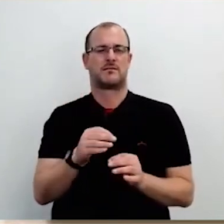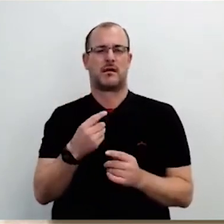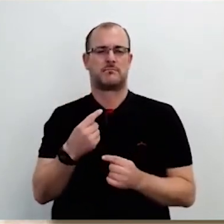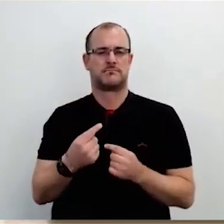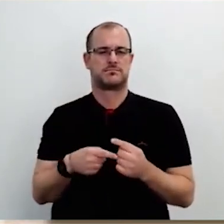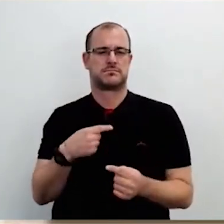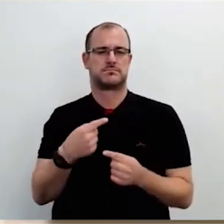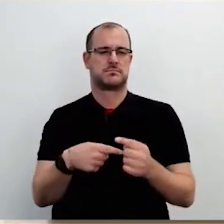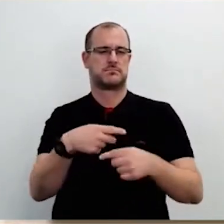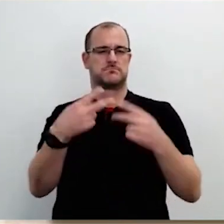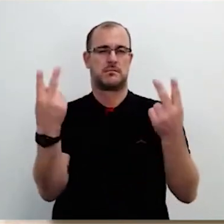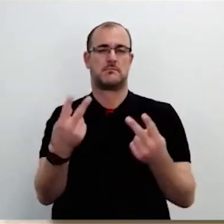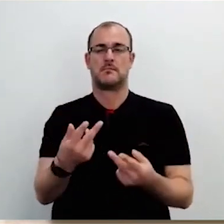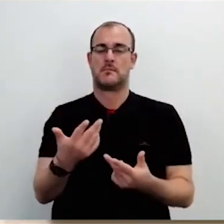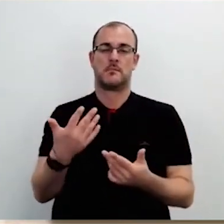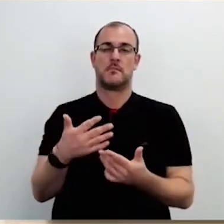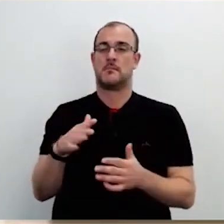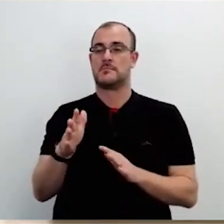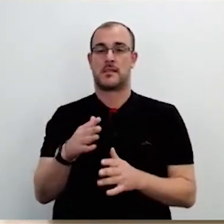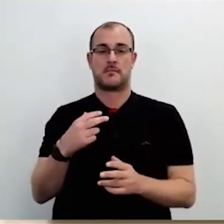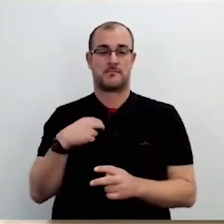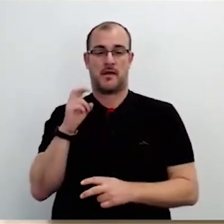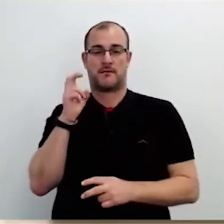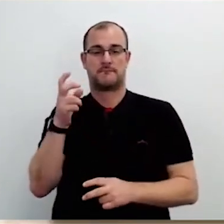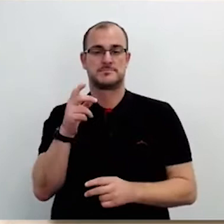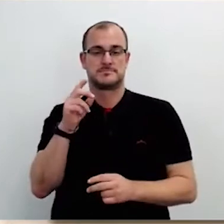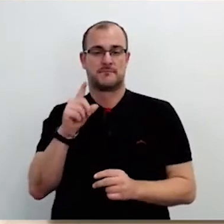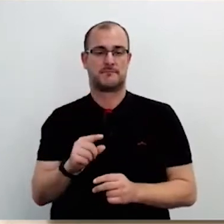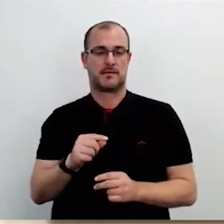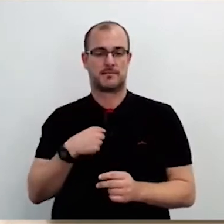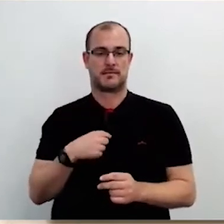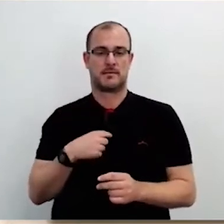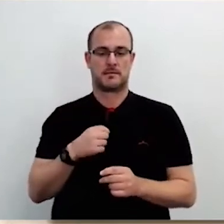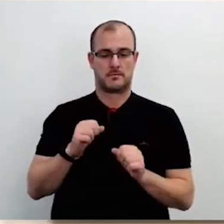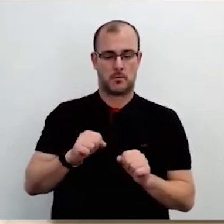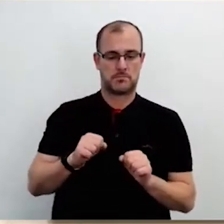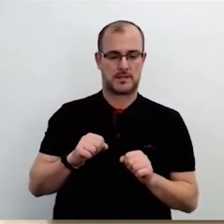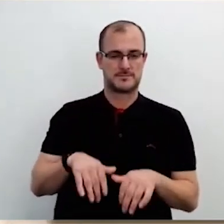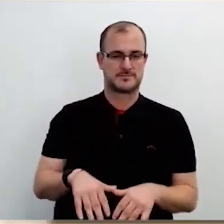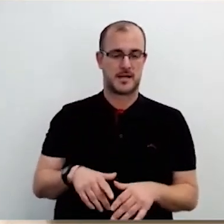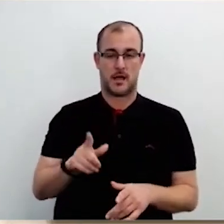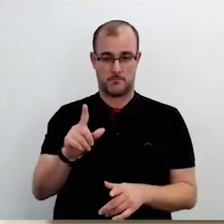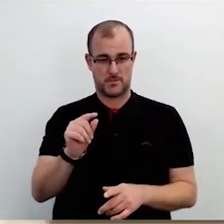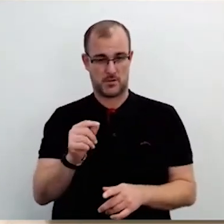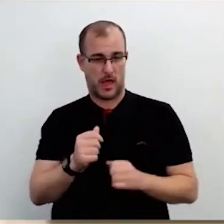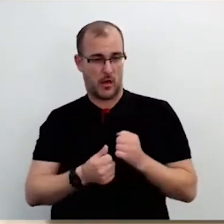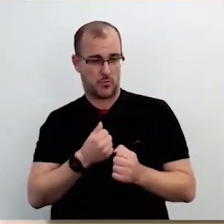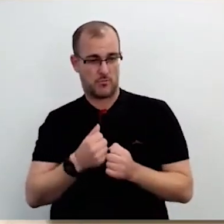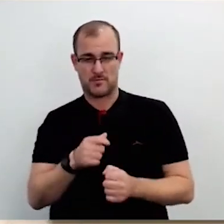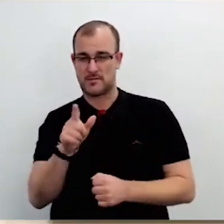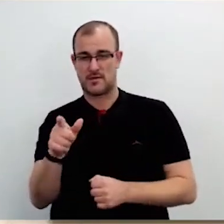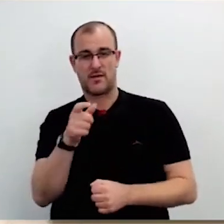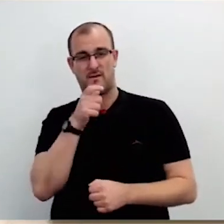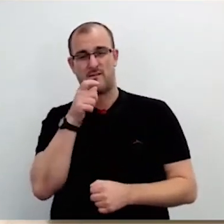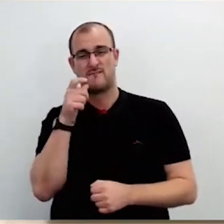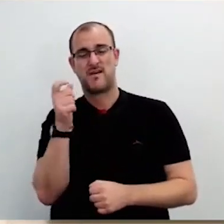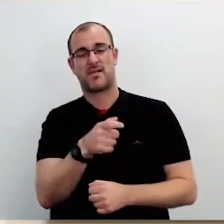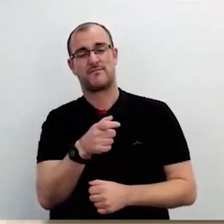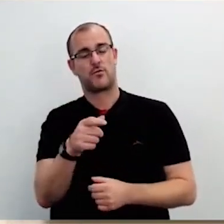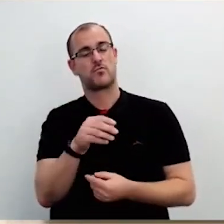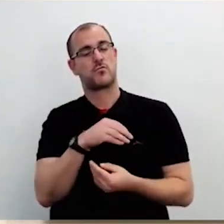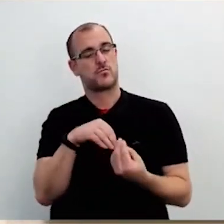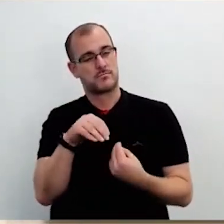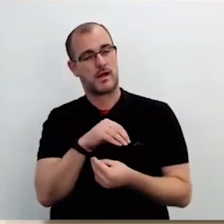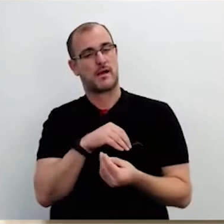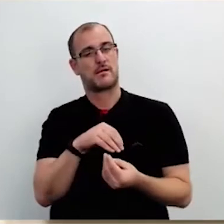umzugehen, teilweise mehr ja als wir Erwachsene. Das heißt aber nicht automatisch, dass der verantwortungsvolle